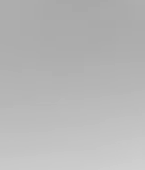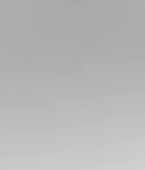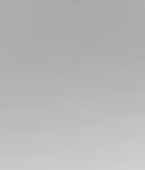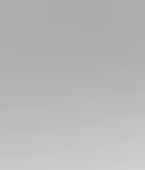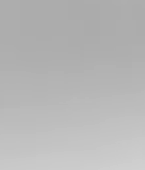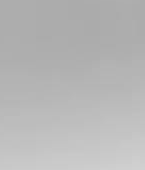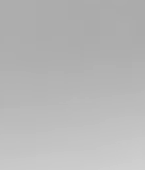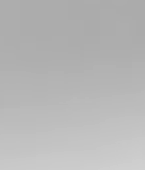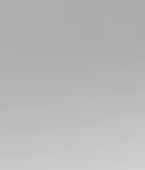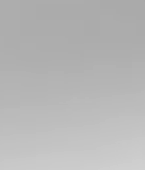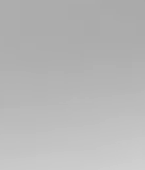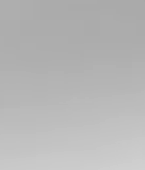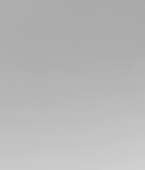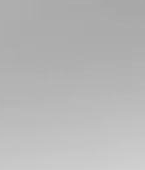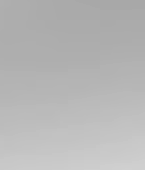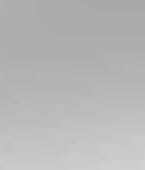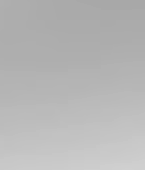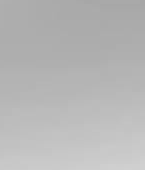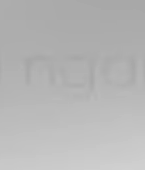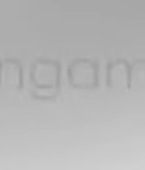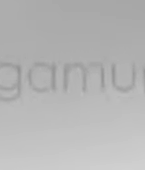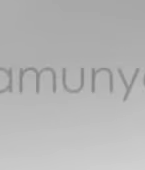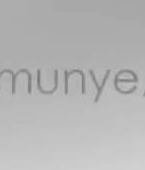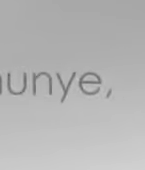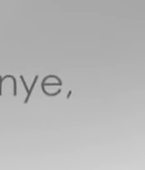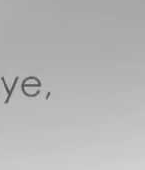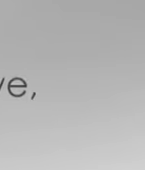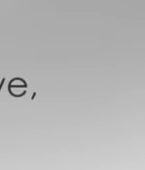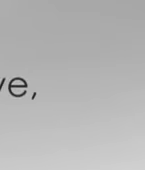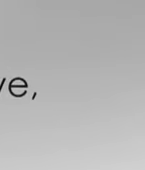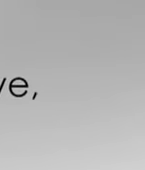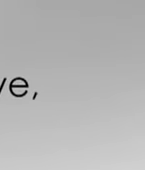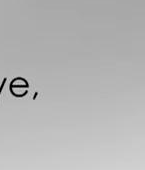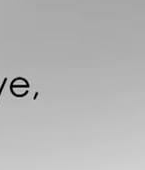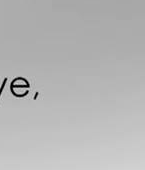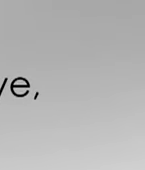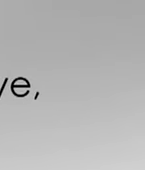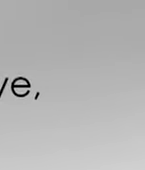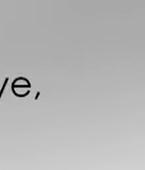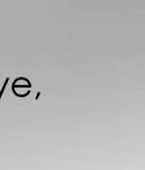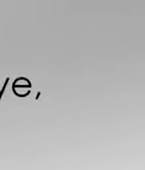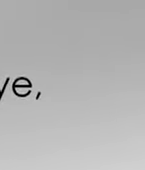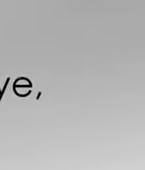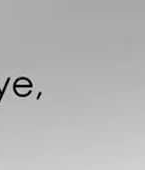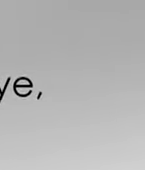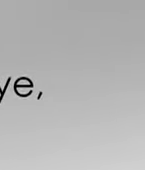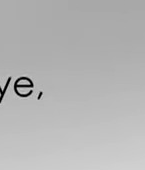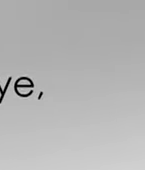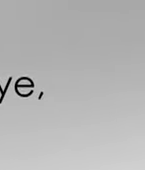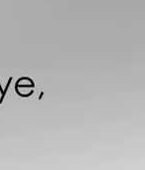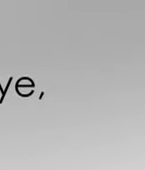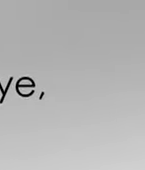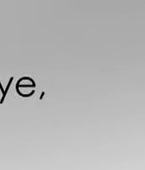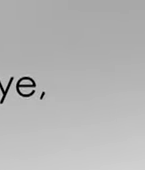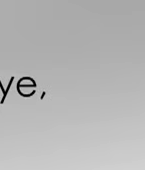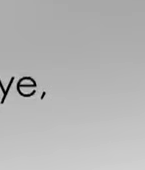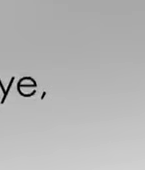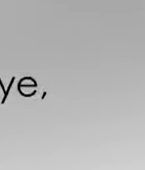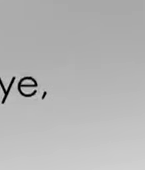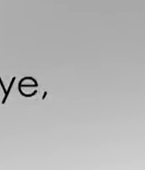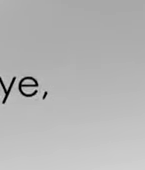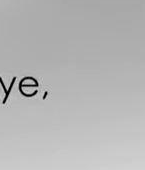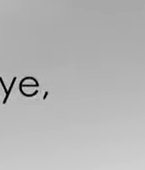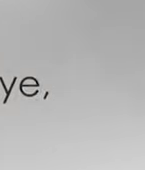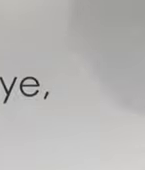Eswatini, letisemakhaya naleto letisemadolobheni. Loku kufake ekhathi imindeni ngemuntfu ngamunye